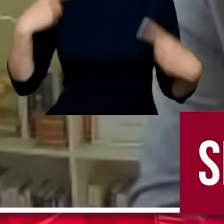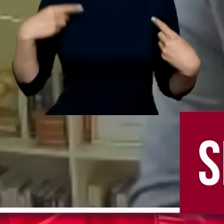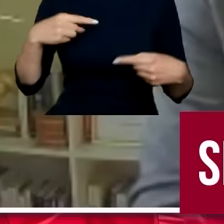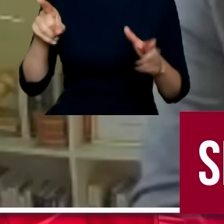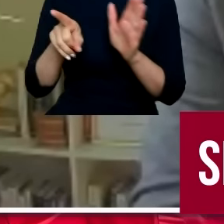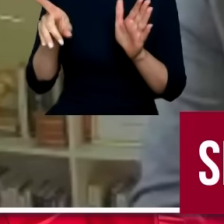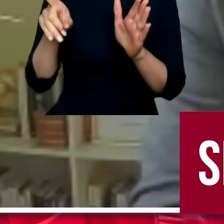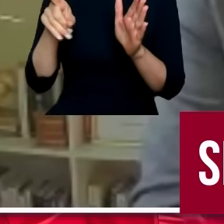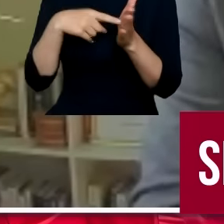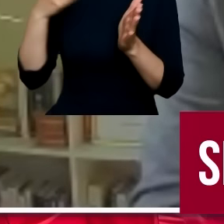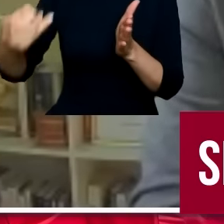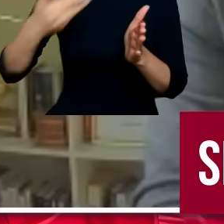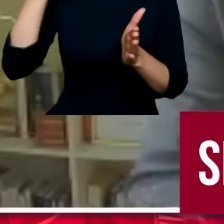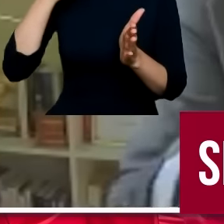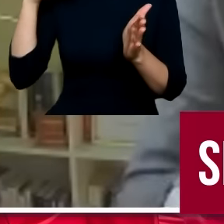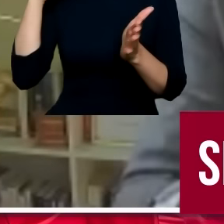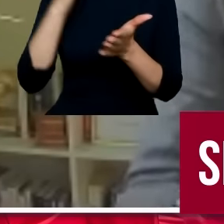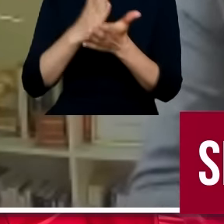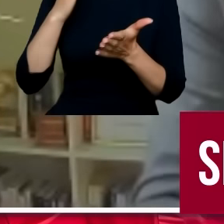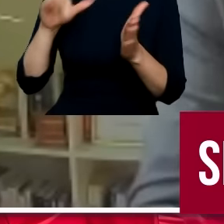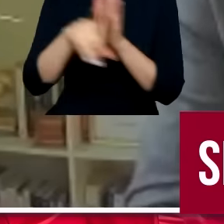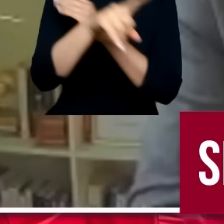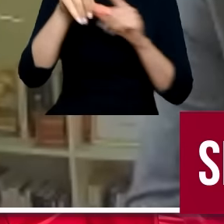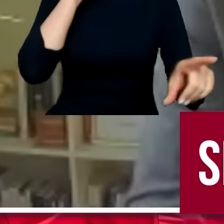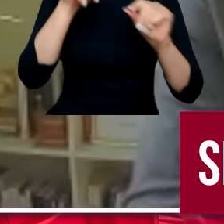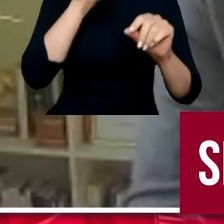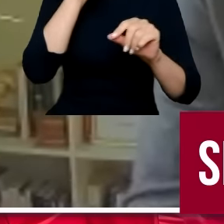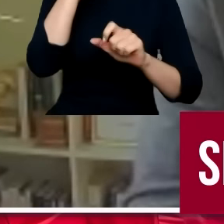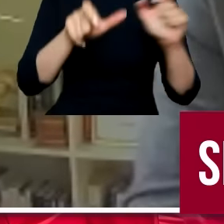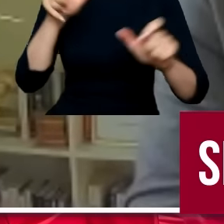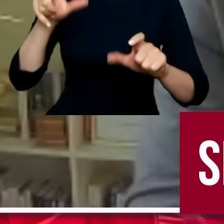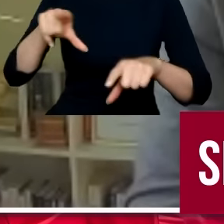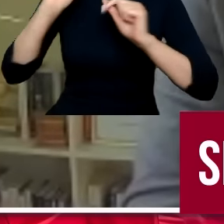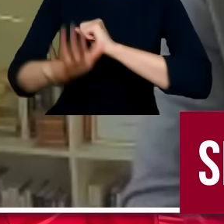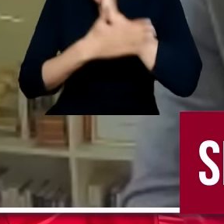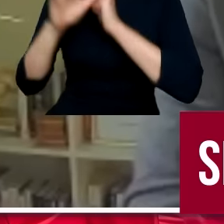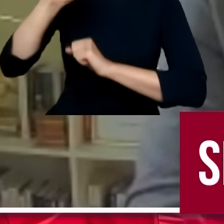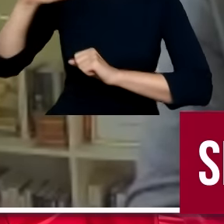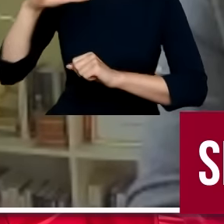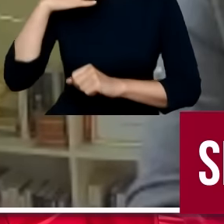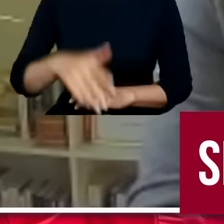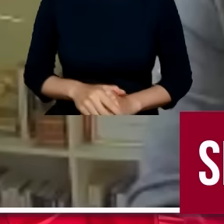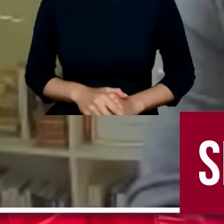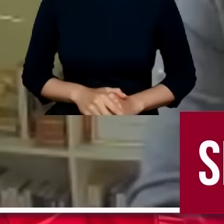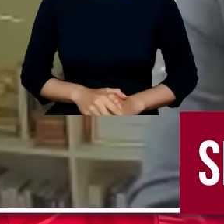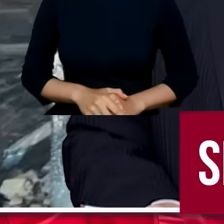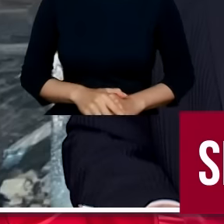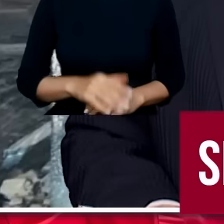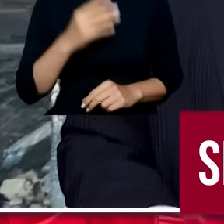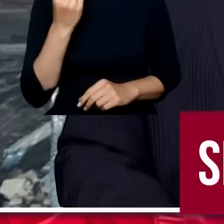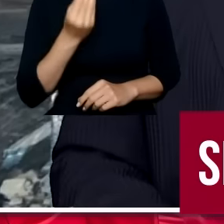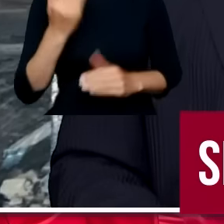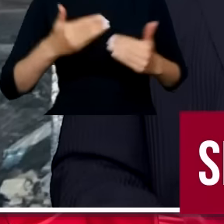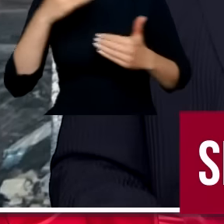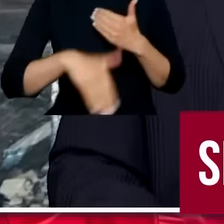tylko do własnego elektoratu który w tych właśnie wyborach no no jest bardzo istotny to jeszcze na koniec redaktor